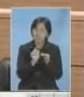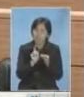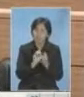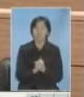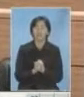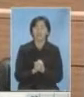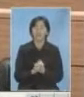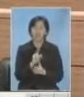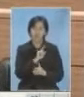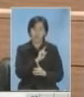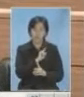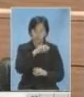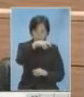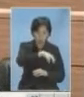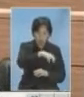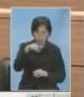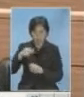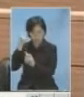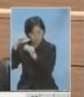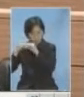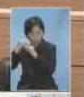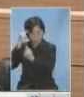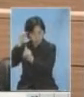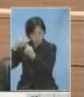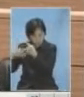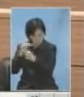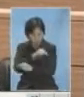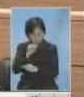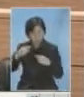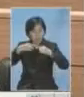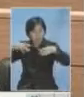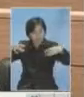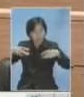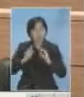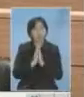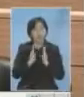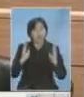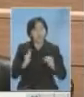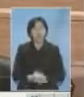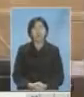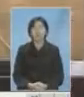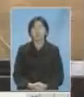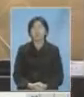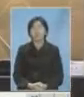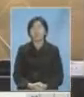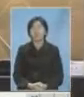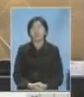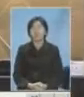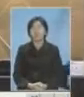พันธกิจไม่สอดรับกับวัตถุประสงค์โครงการครับขอบพระคุณครับท่านประธานครับ ท่านกรรมาธิการช่วยตอบท่านอธิวิทย์